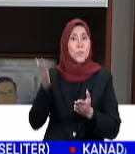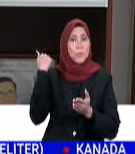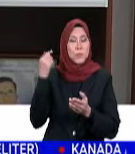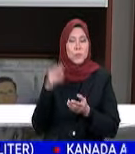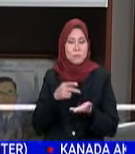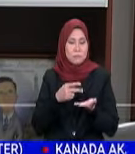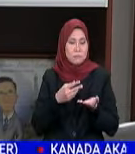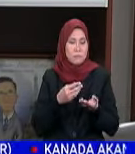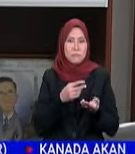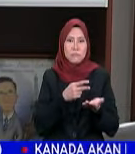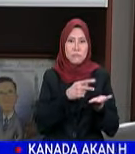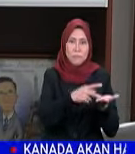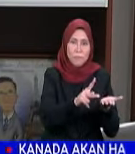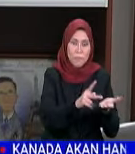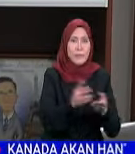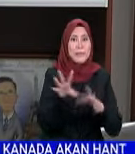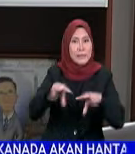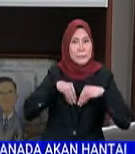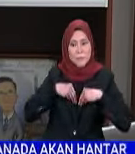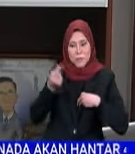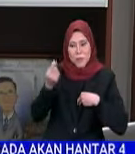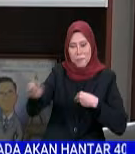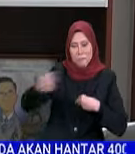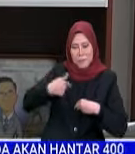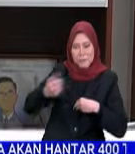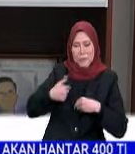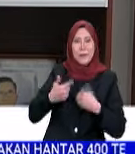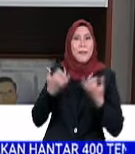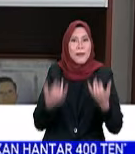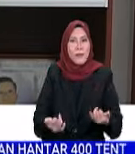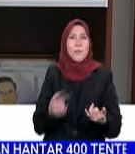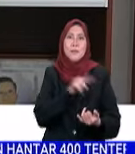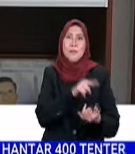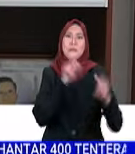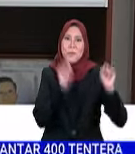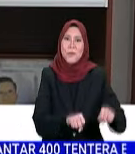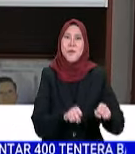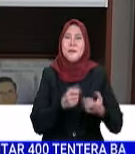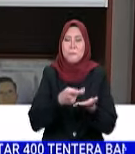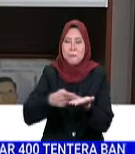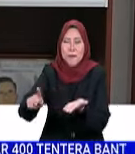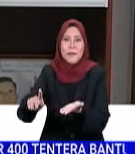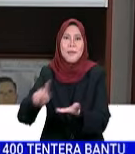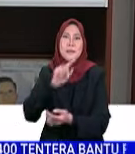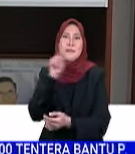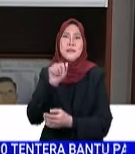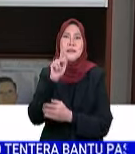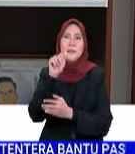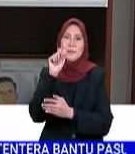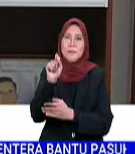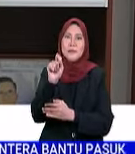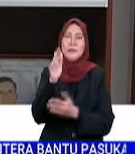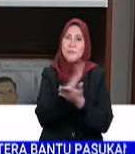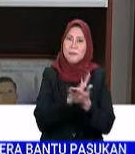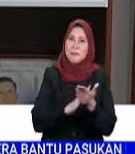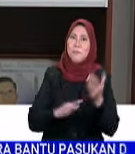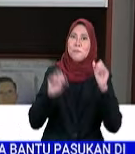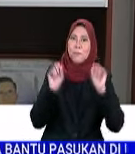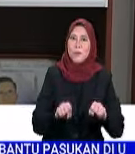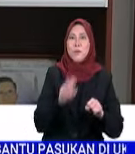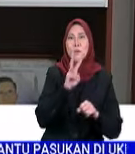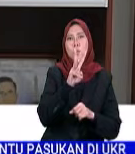pada akhirnya. Ini telah pun berlaku. Sebahagian daripada peserta kita ni telah membayar zakat dan ada yang telah